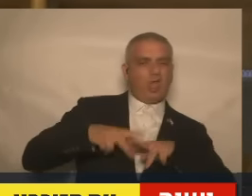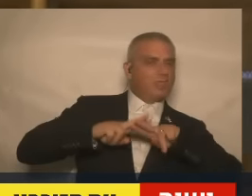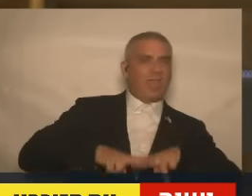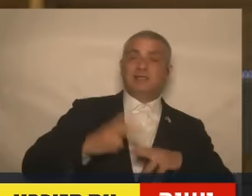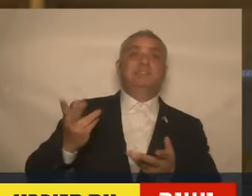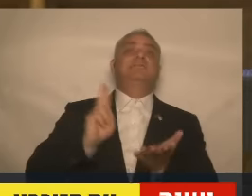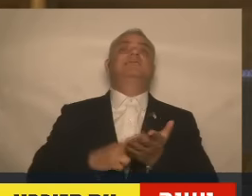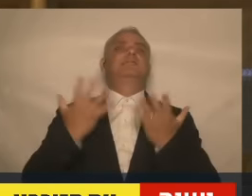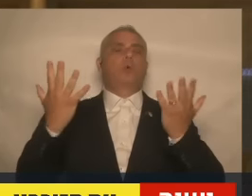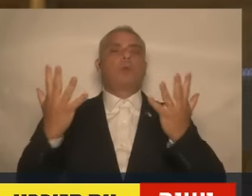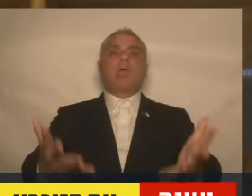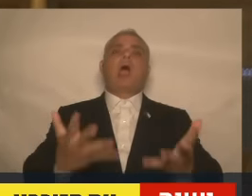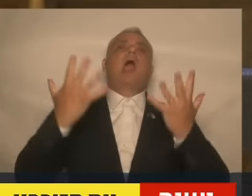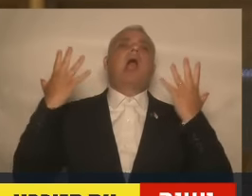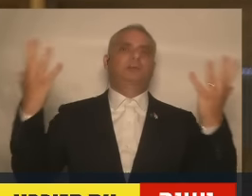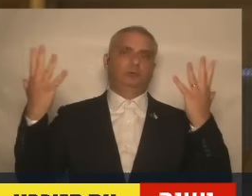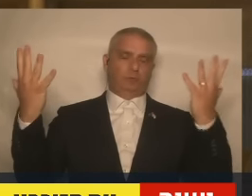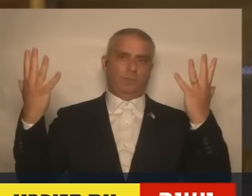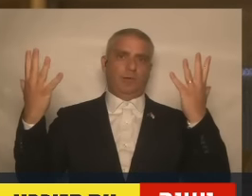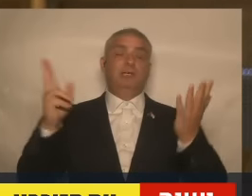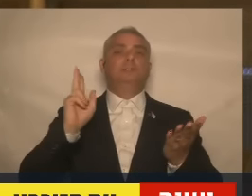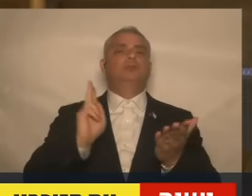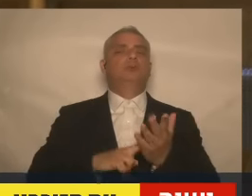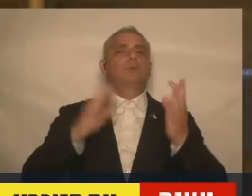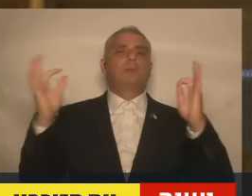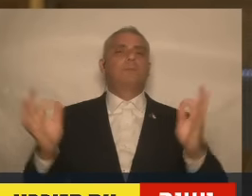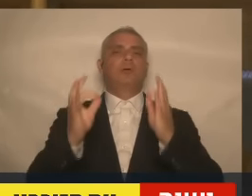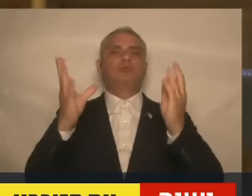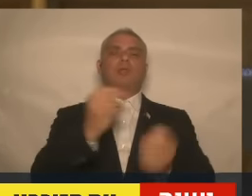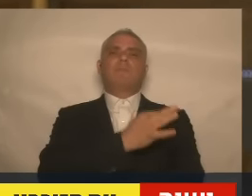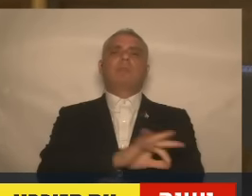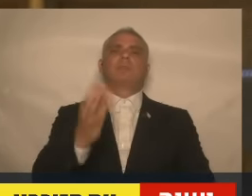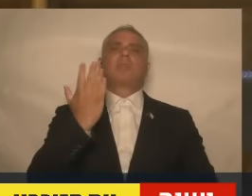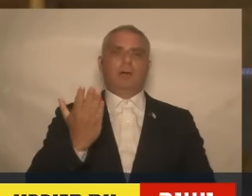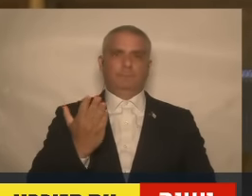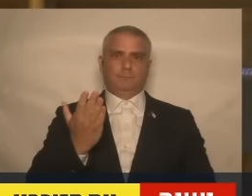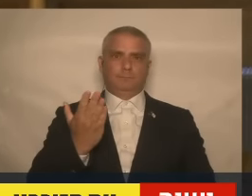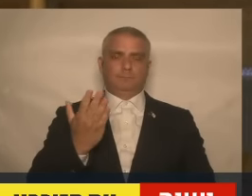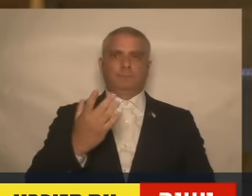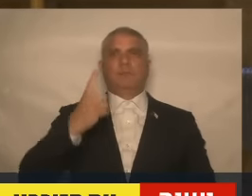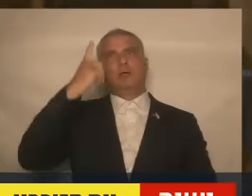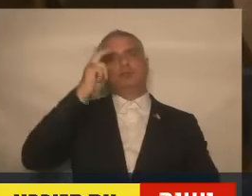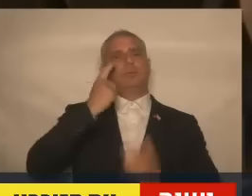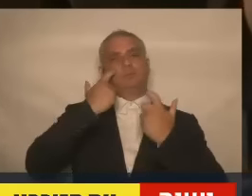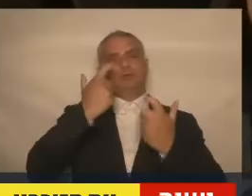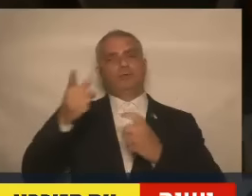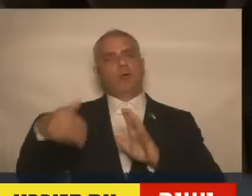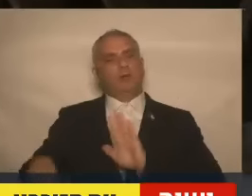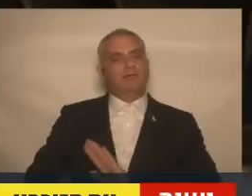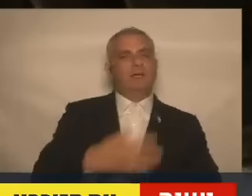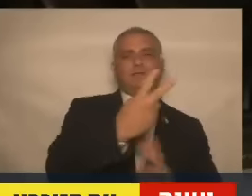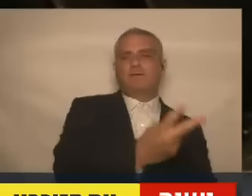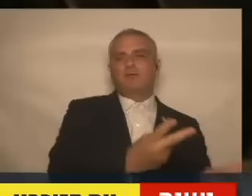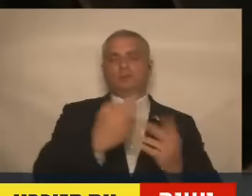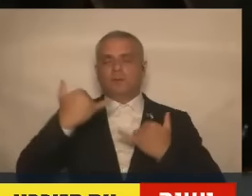זכות עצומה. זכות מקודשת בדם. השם ישמור צאתם ובואם